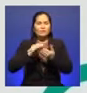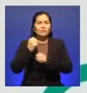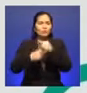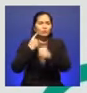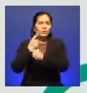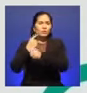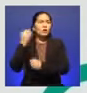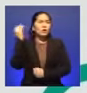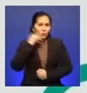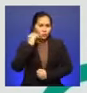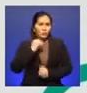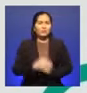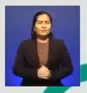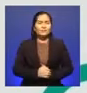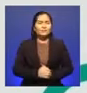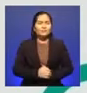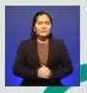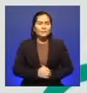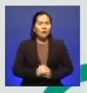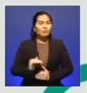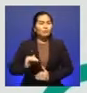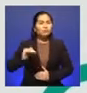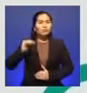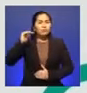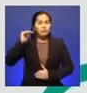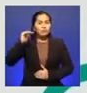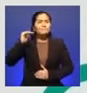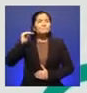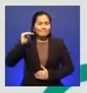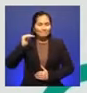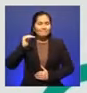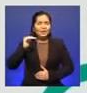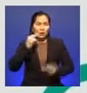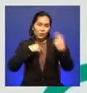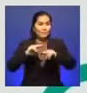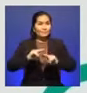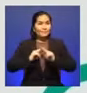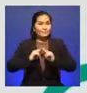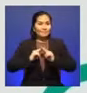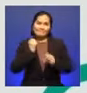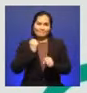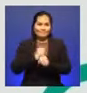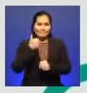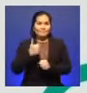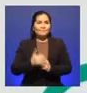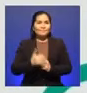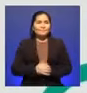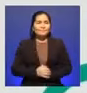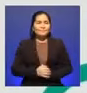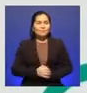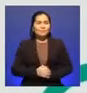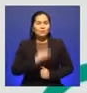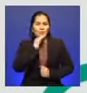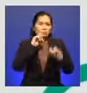ยจนกระทั่งเข้าสู่วัยผู้ใหญ่ซึ่งสามารถที่จะดูแลสุขภาพของตนเองได้หาก